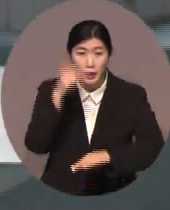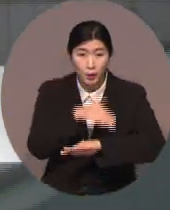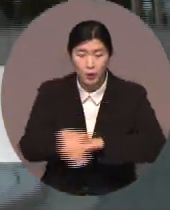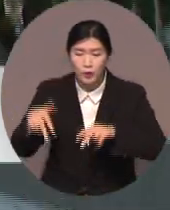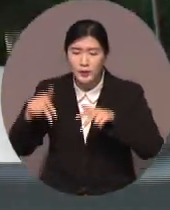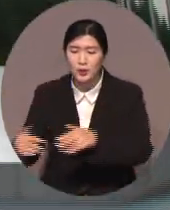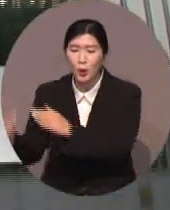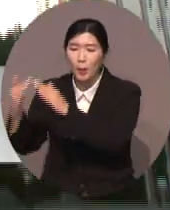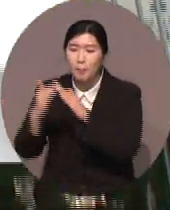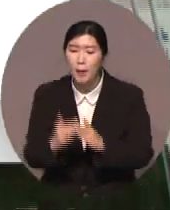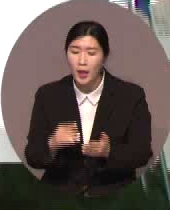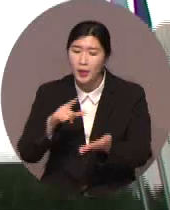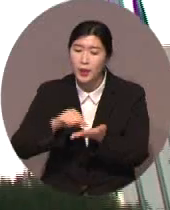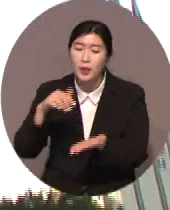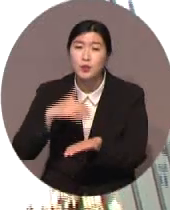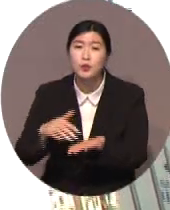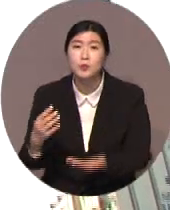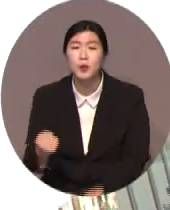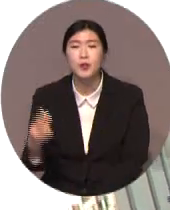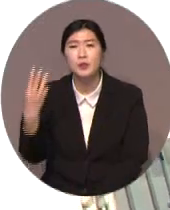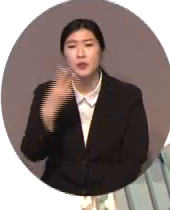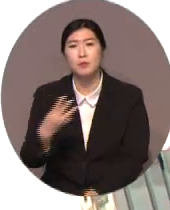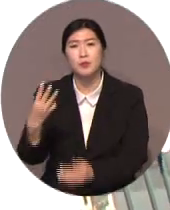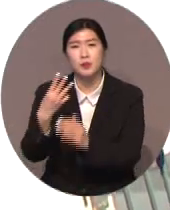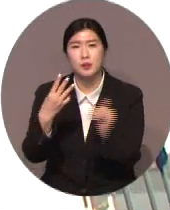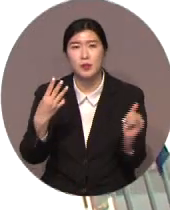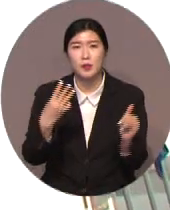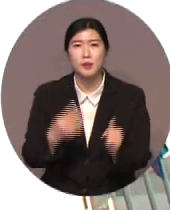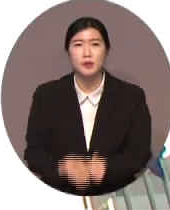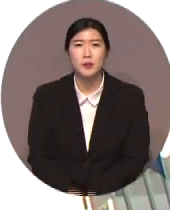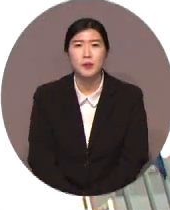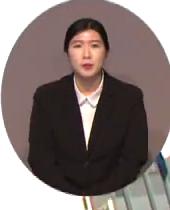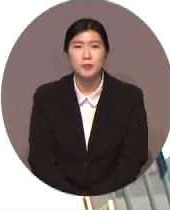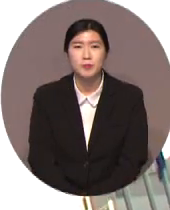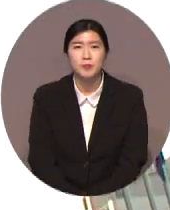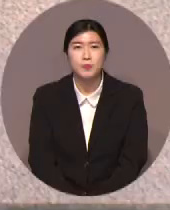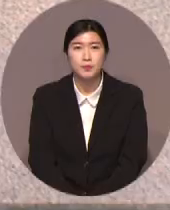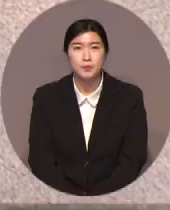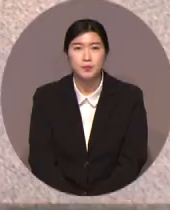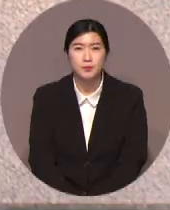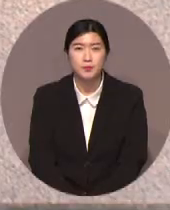이전하면서 임직원 3천여 명이 대전으로 자리를 옮길 예정입니다